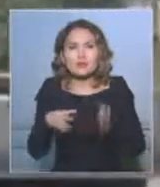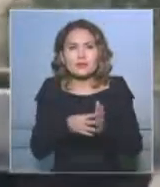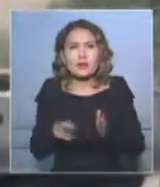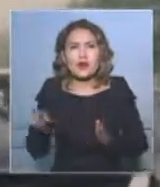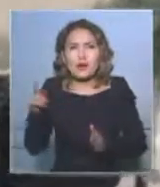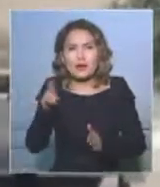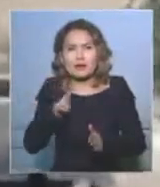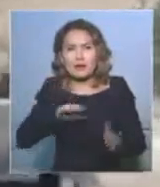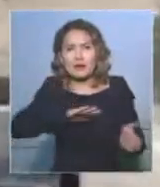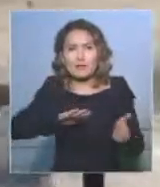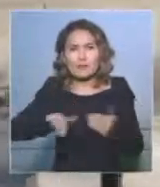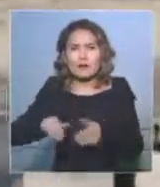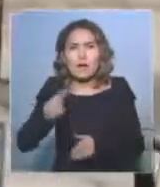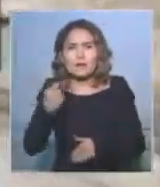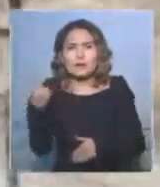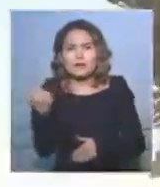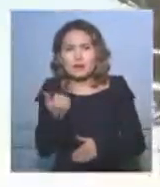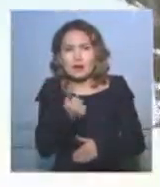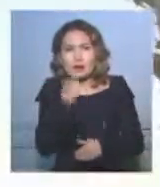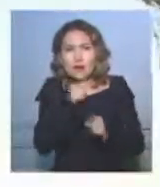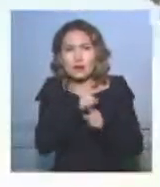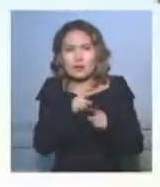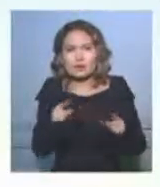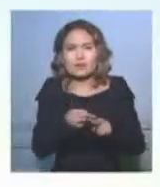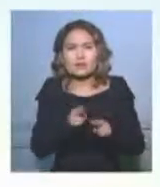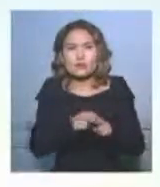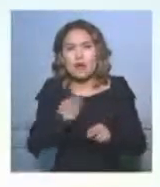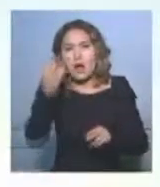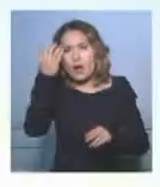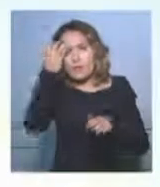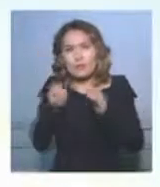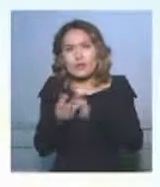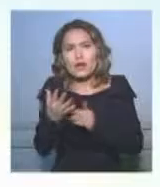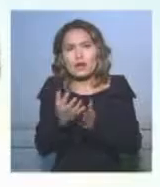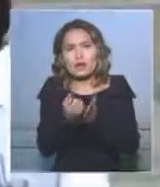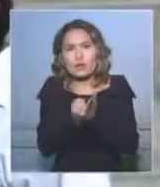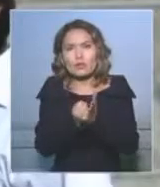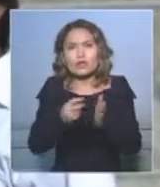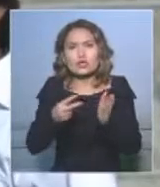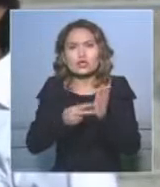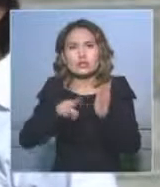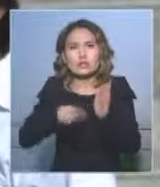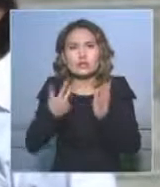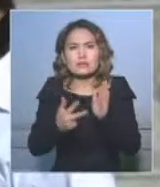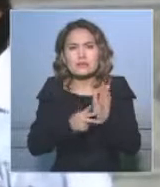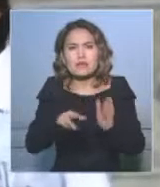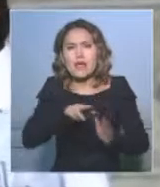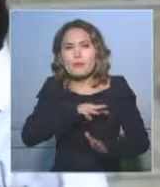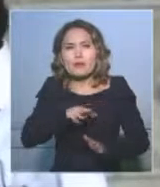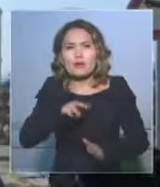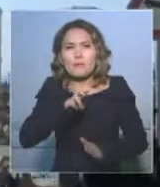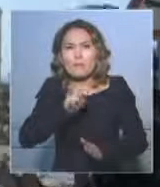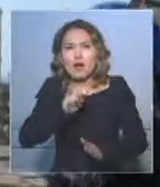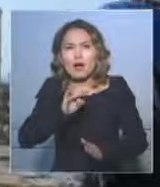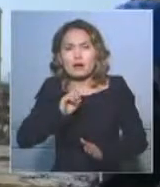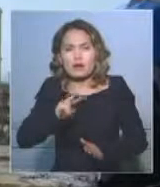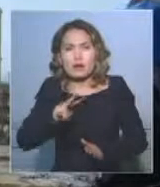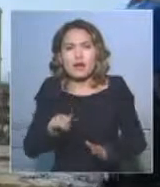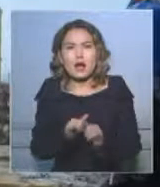29 қаңтардан кейінгі бір апта ішінде аталмыш шикізат қоры 7.8 миллион баррельге дейін артқан.